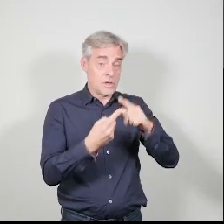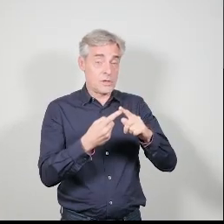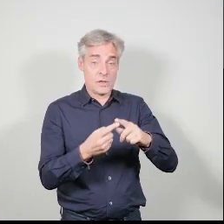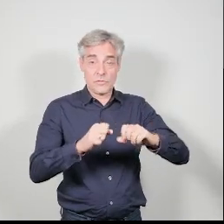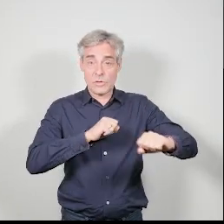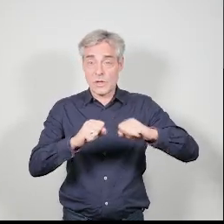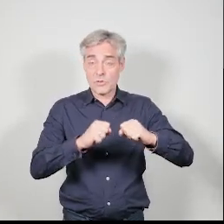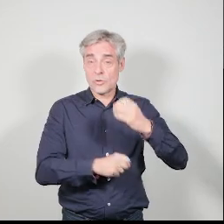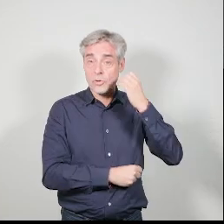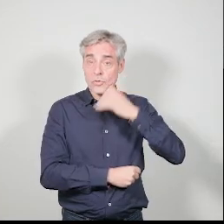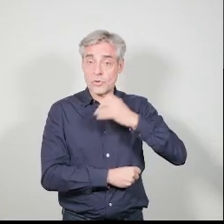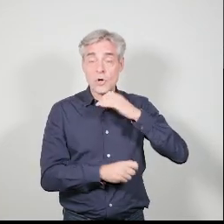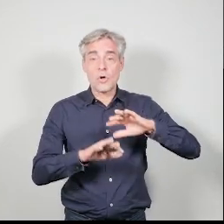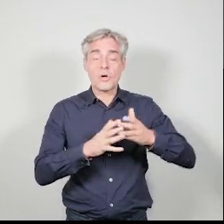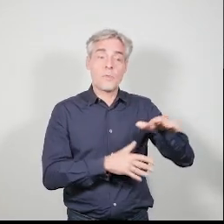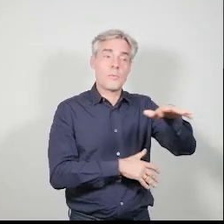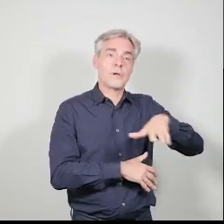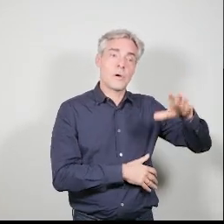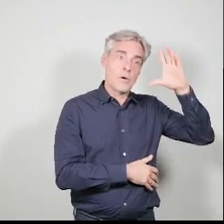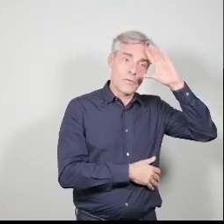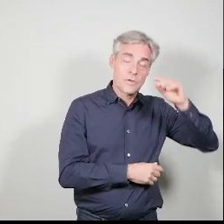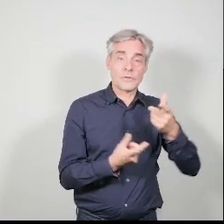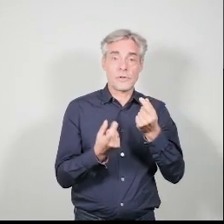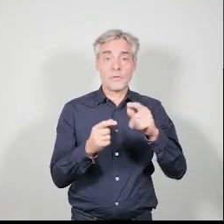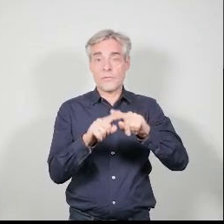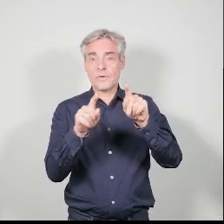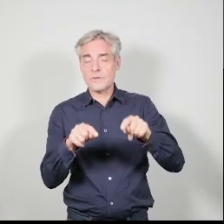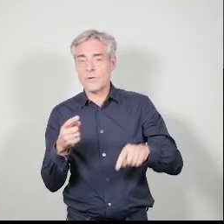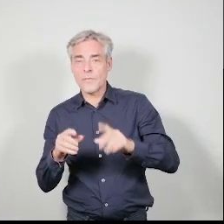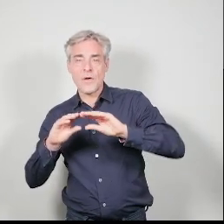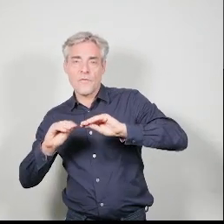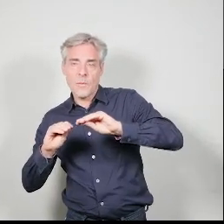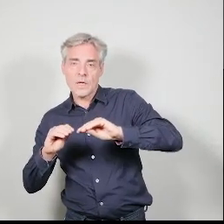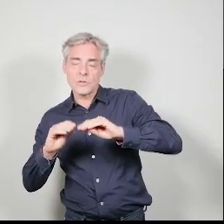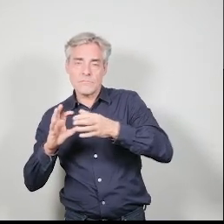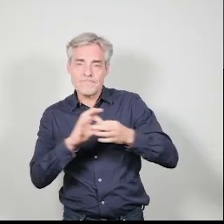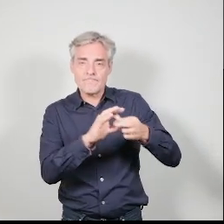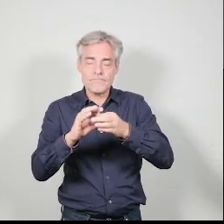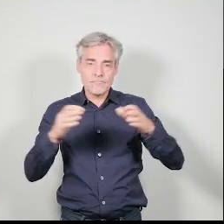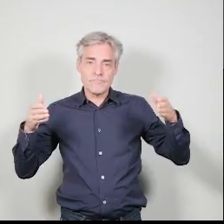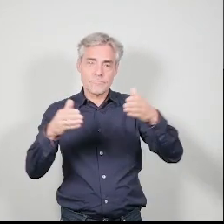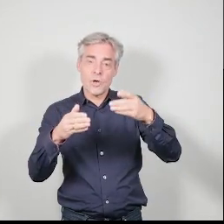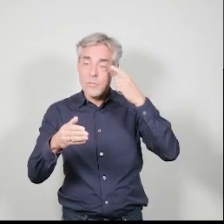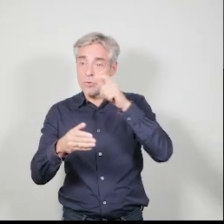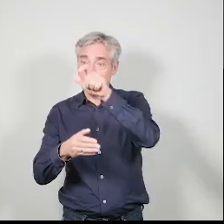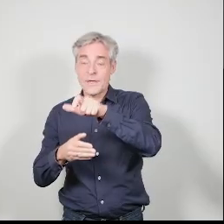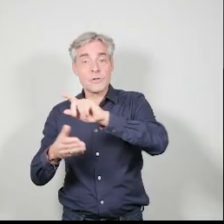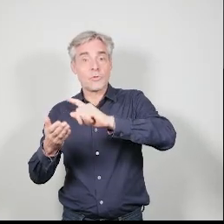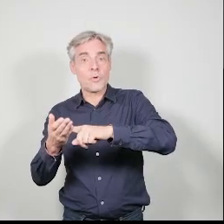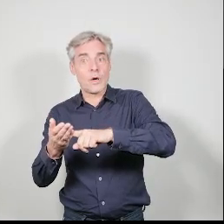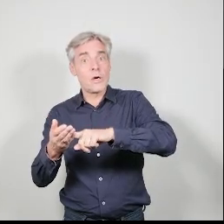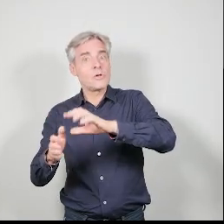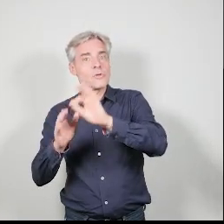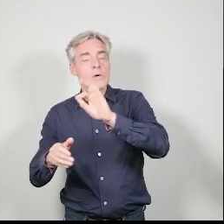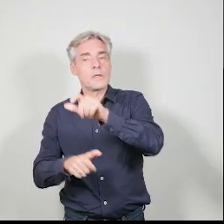Comment mettre ensemble les professionnels, les financements, la formation au service du choix, du droit, du respect du